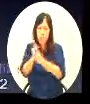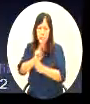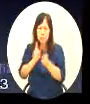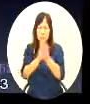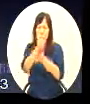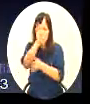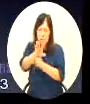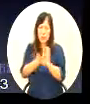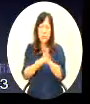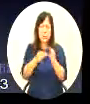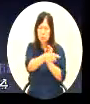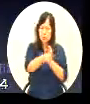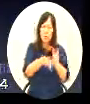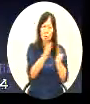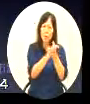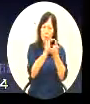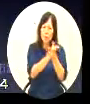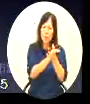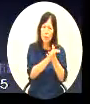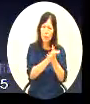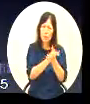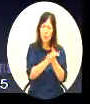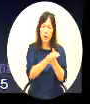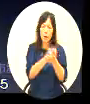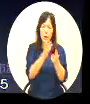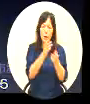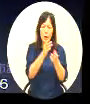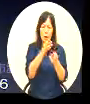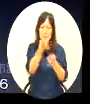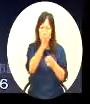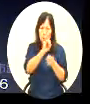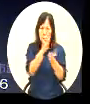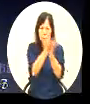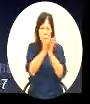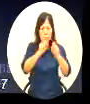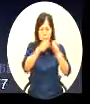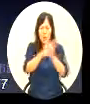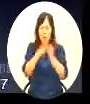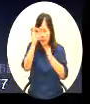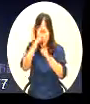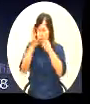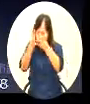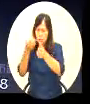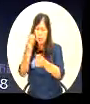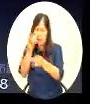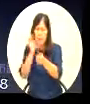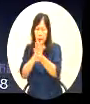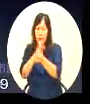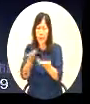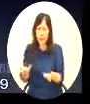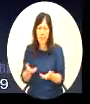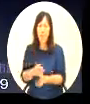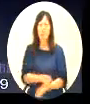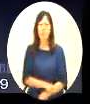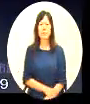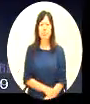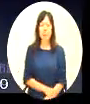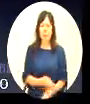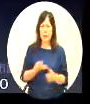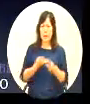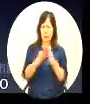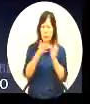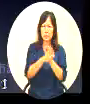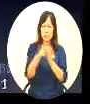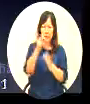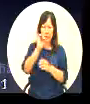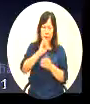这些同志社群的朋友，多元性别的朋友要找谁，齁，这大概是第三个问题。那第四个，性别友善厕所，